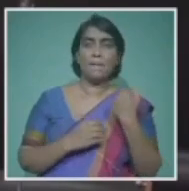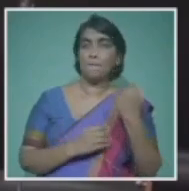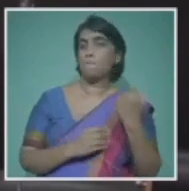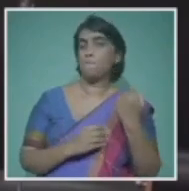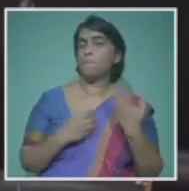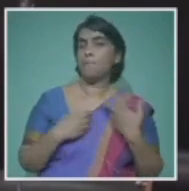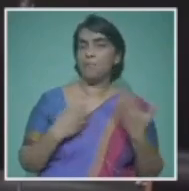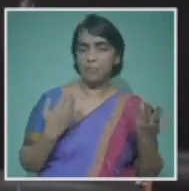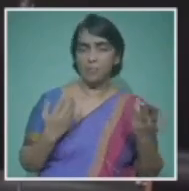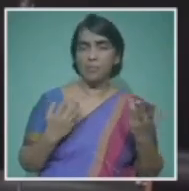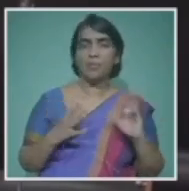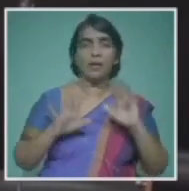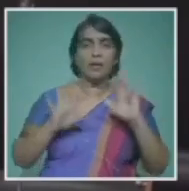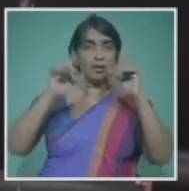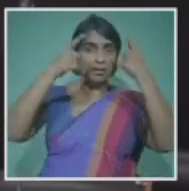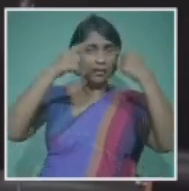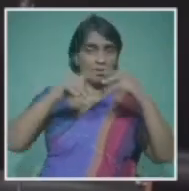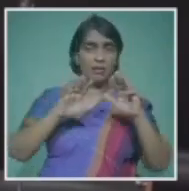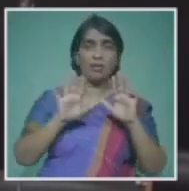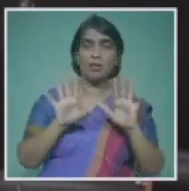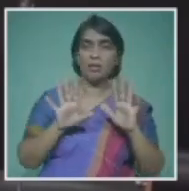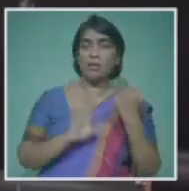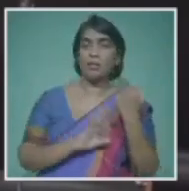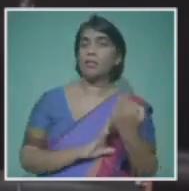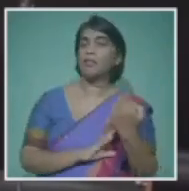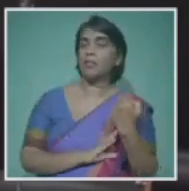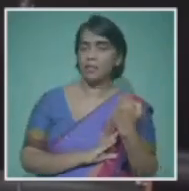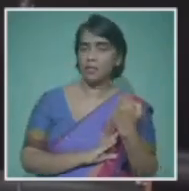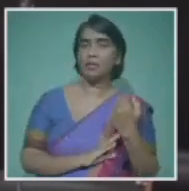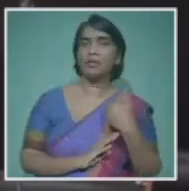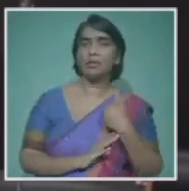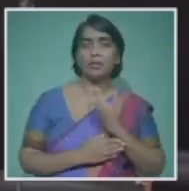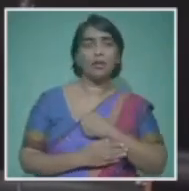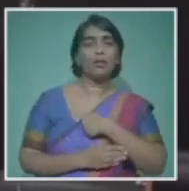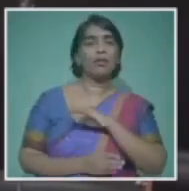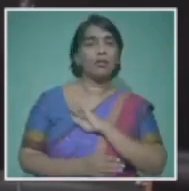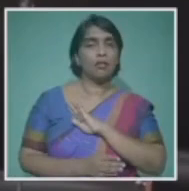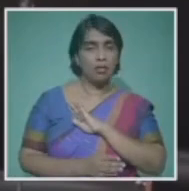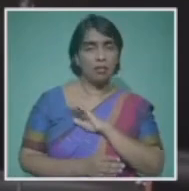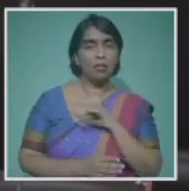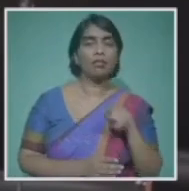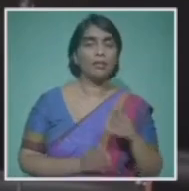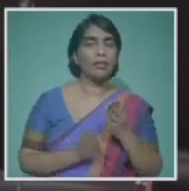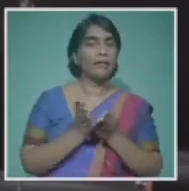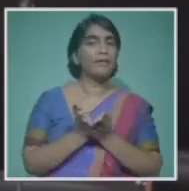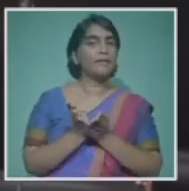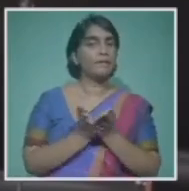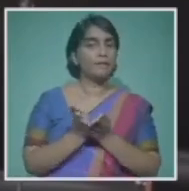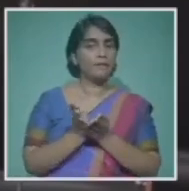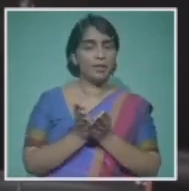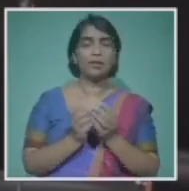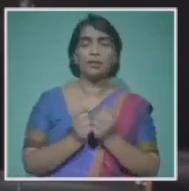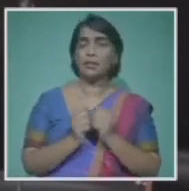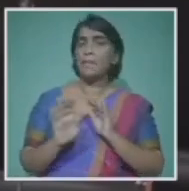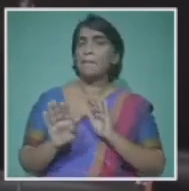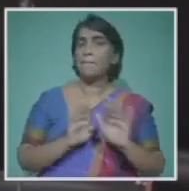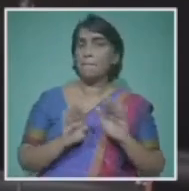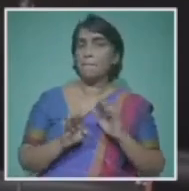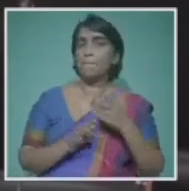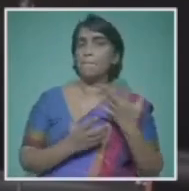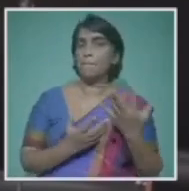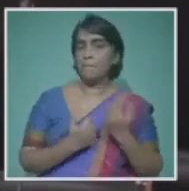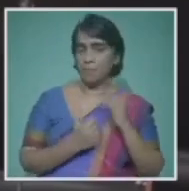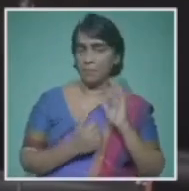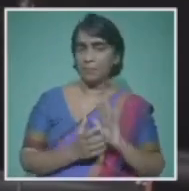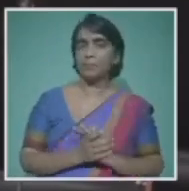නැහැ. නමවෙනි වගන්තිය යටතේ බලතල දැන් අපේ සංඝරත්නයේ ඒ විනය කටයුතු පාලන කටයුතු බාර ගන්න